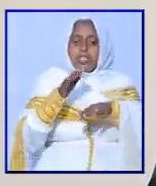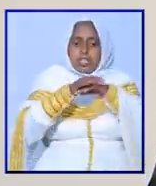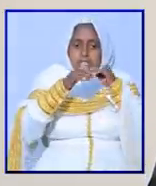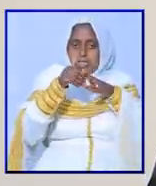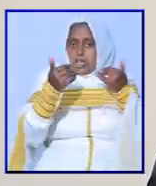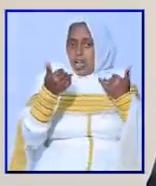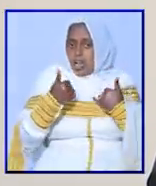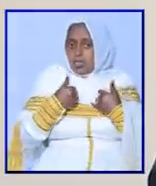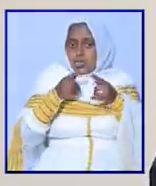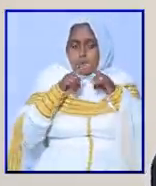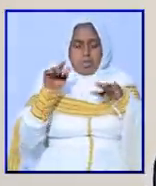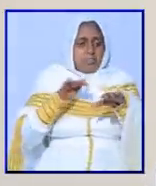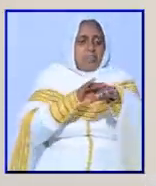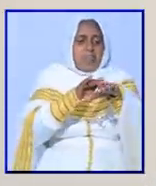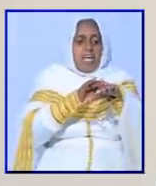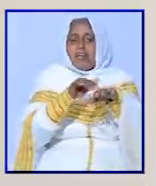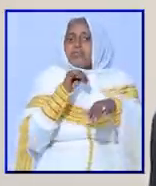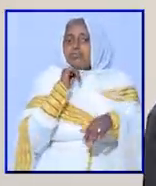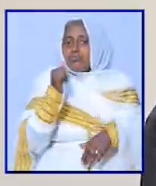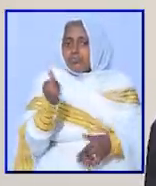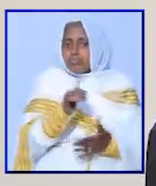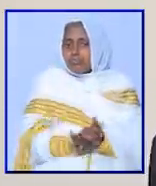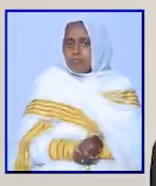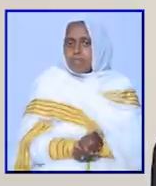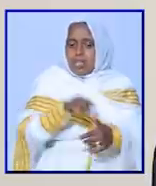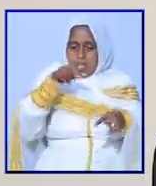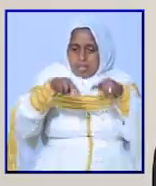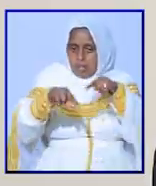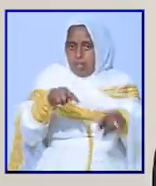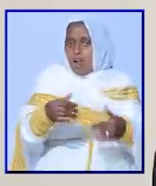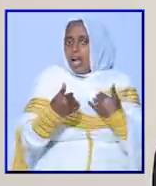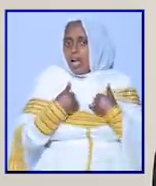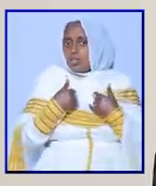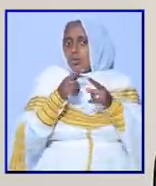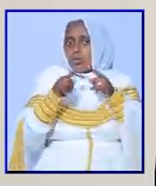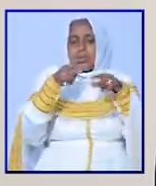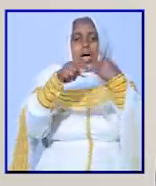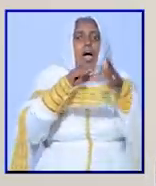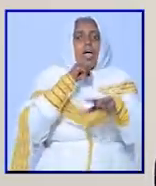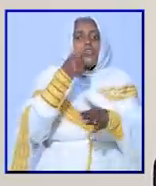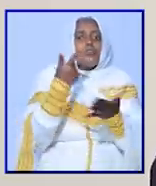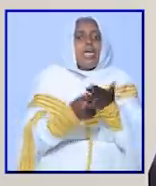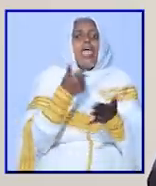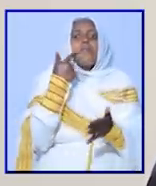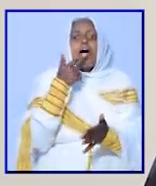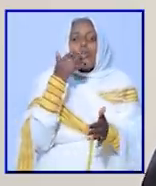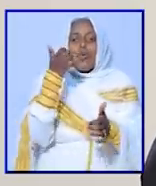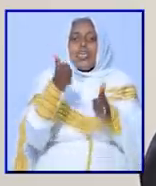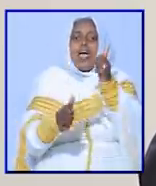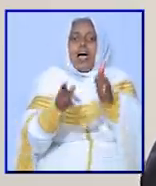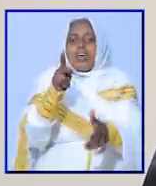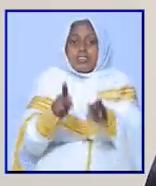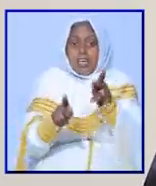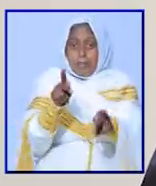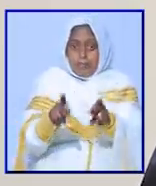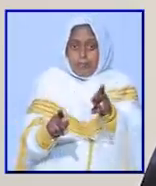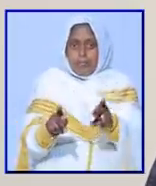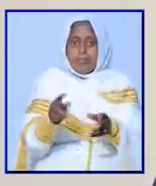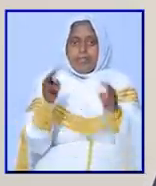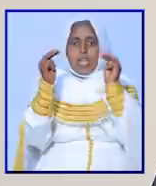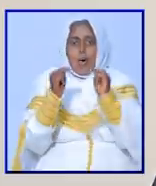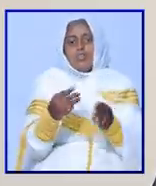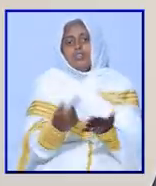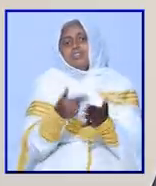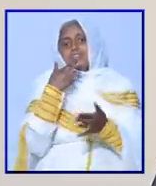አይሰሙም እጅ አላቸው ግን አይዳስሱም እግር አላቸው ግን አይሄዱም የአህዛብ ጣዖት